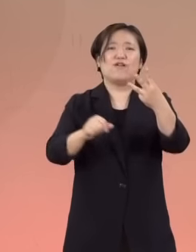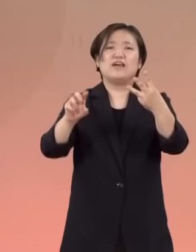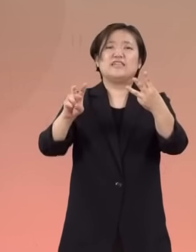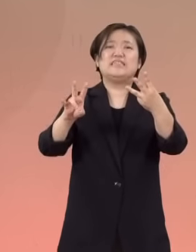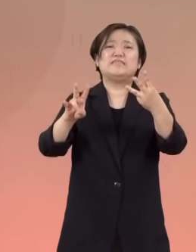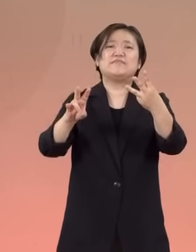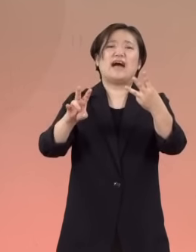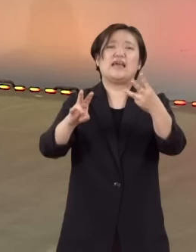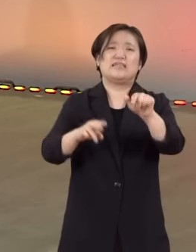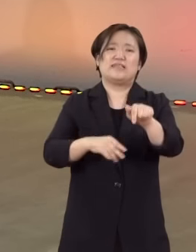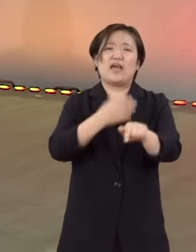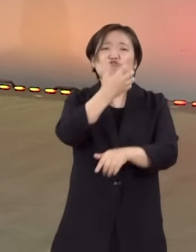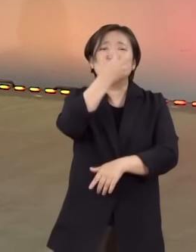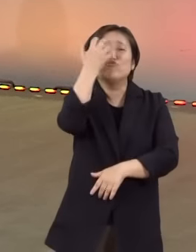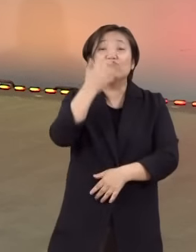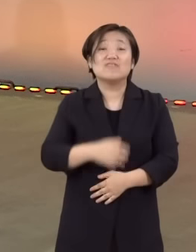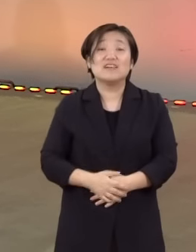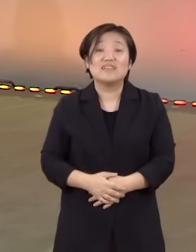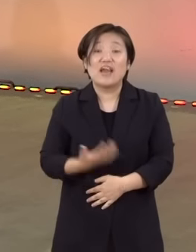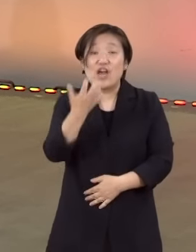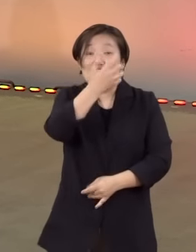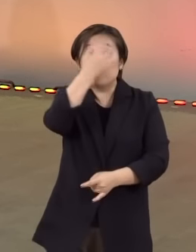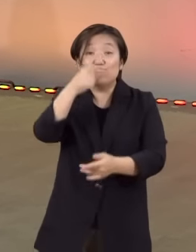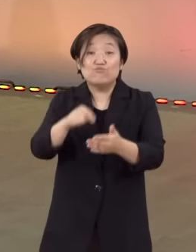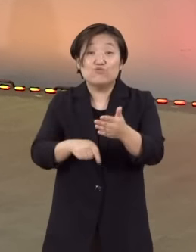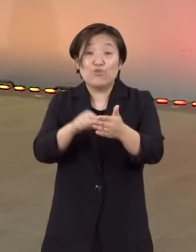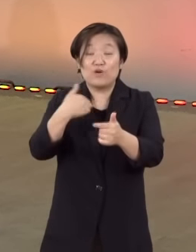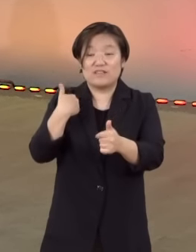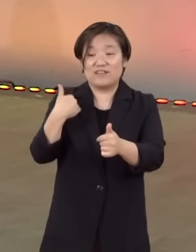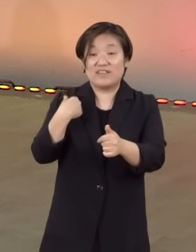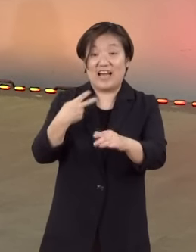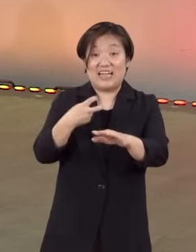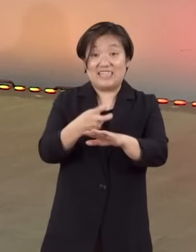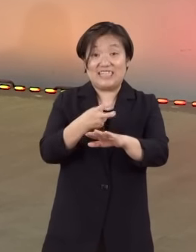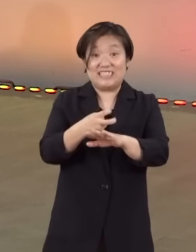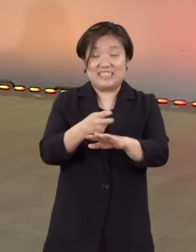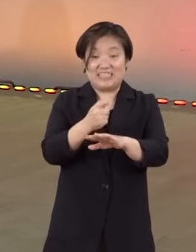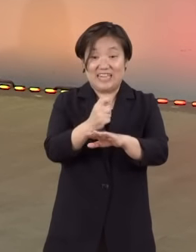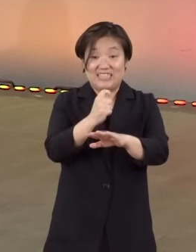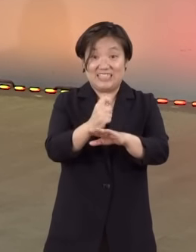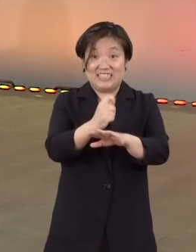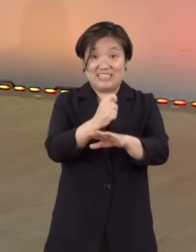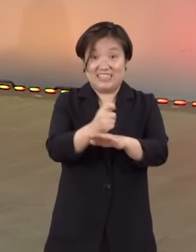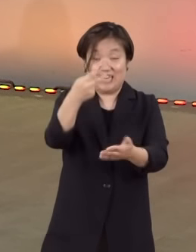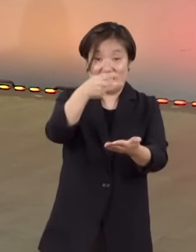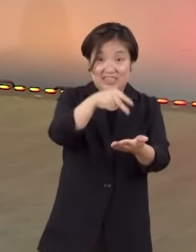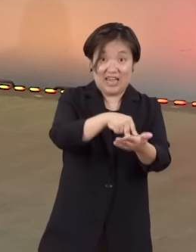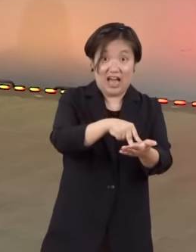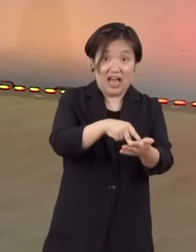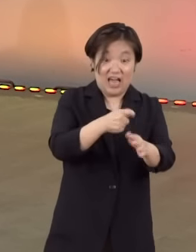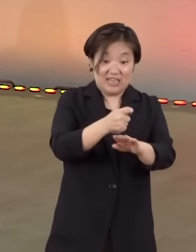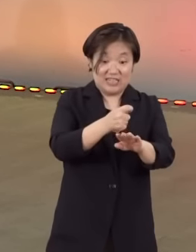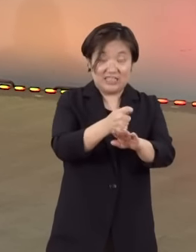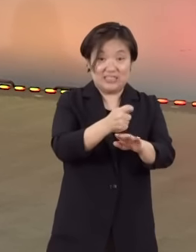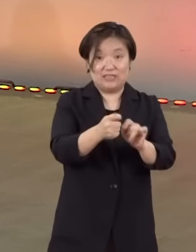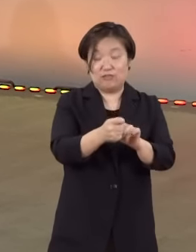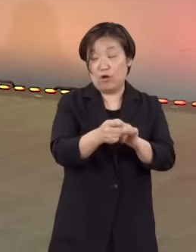타고 있는데 제 옆에 젊으신 모르는 여성분이 타고